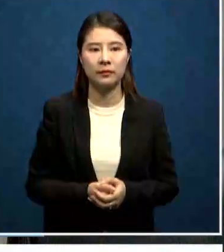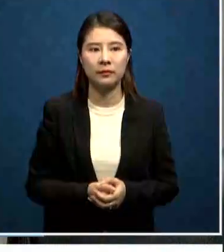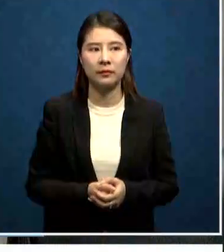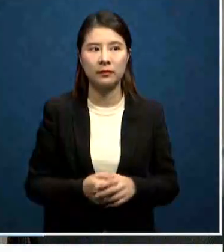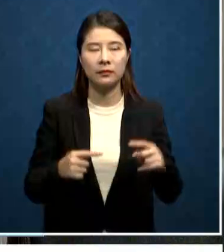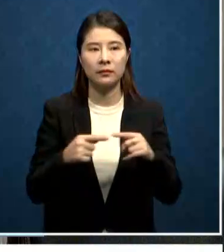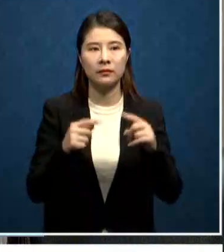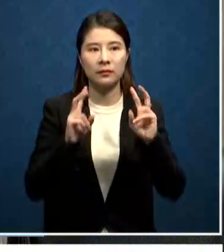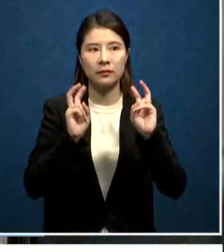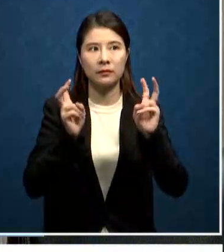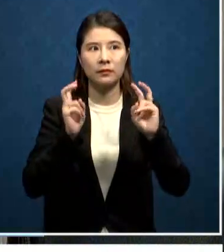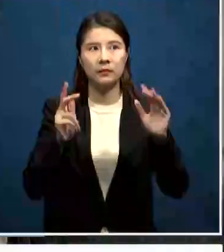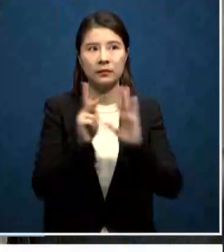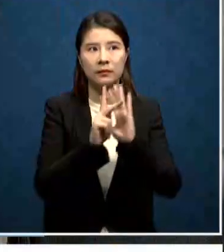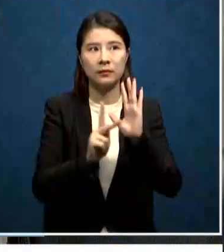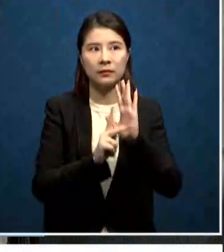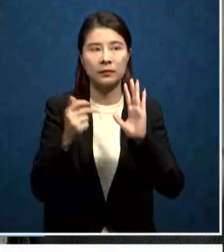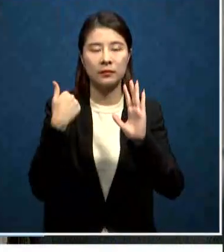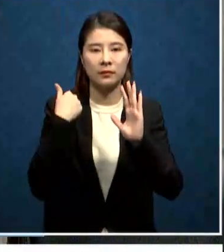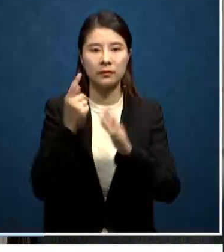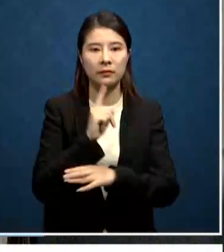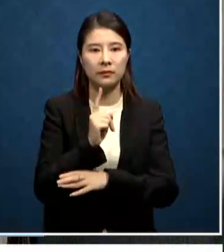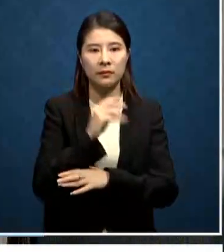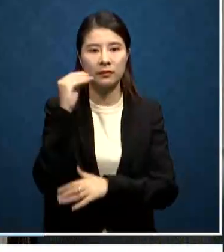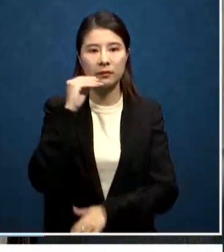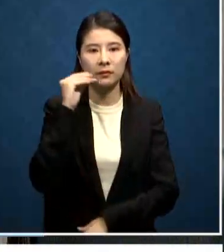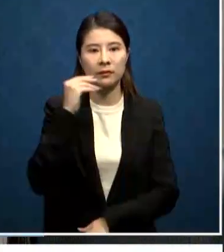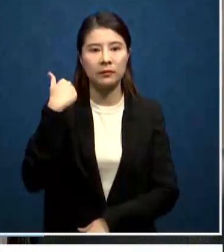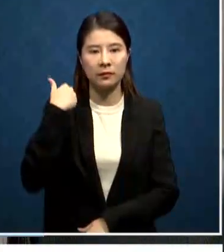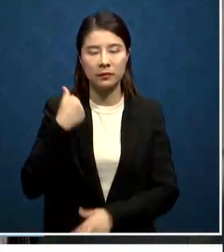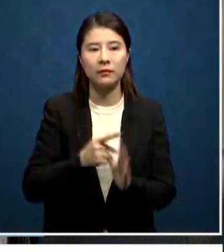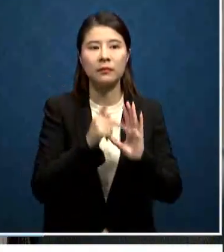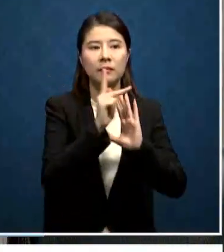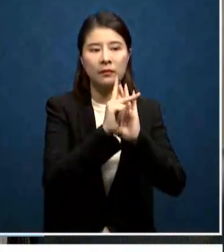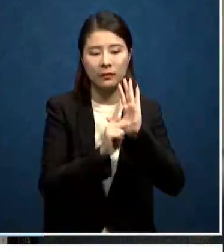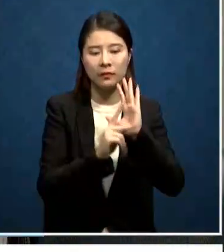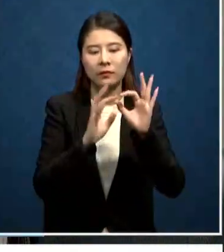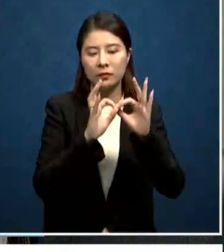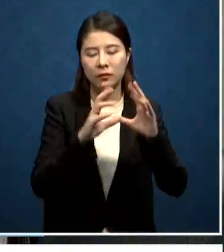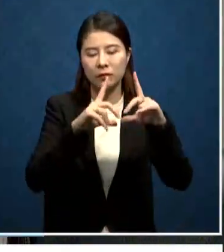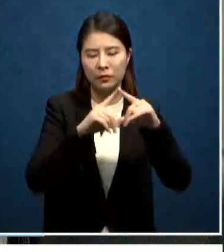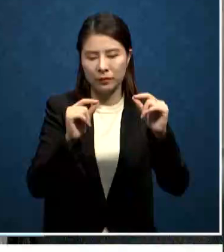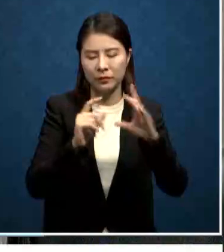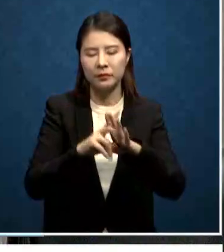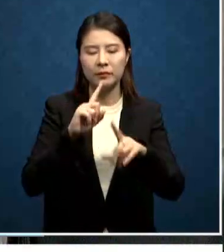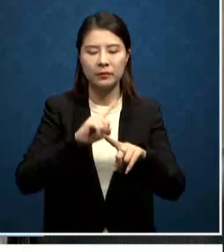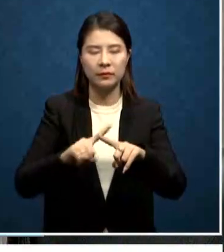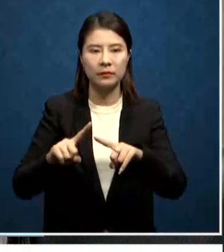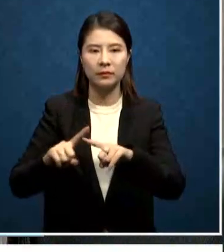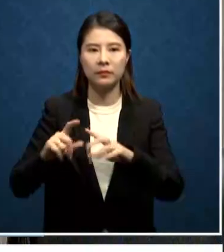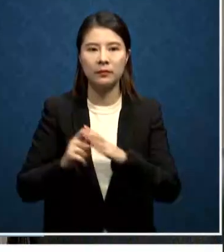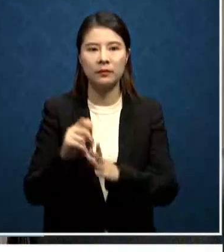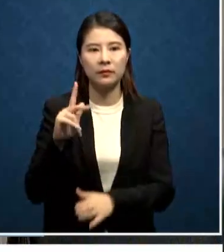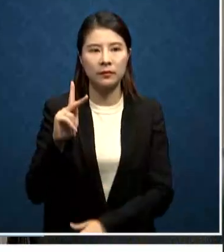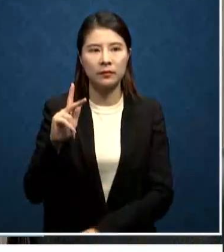ายเรื่องกฎหมายเนี่ยเราพูดกันเยอะขณะนี้ก็มีกฎหมายอะไรต่ออะไรซึ่งเกี่ยวข้องกับทางด้านของกสม.เ